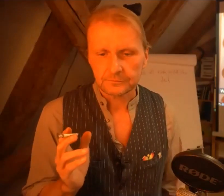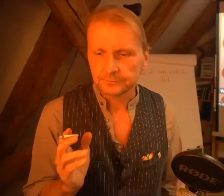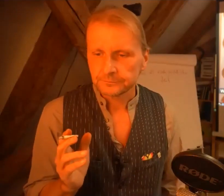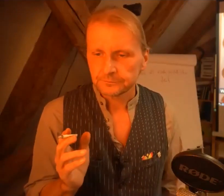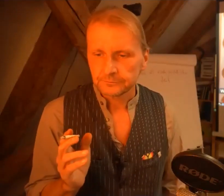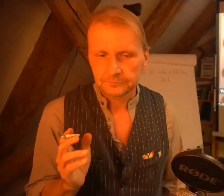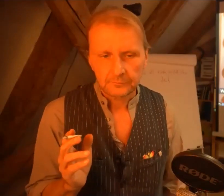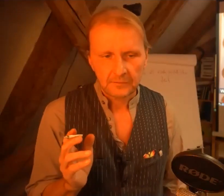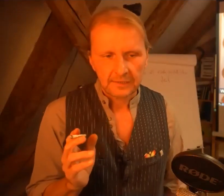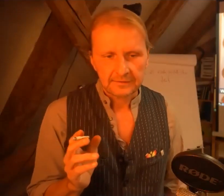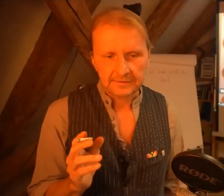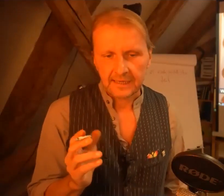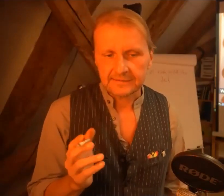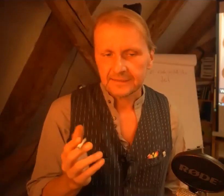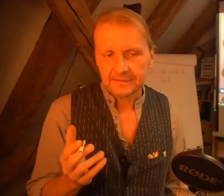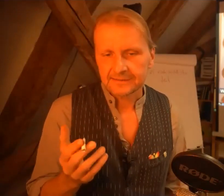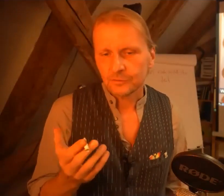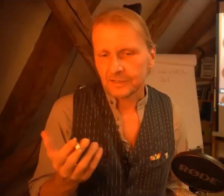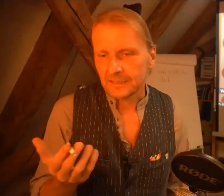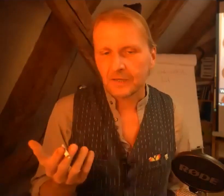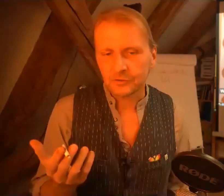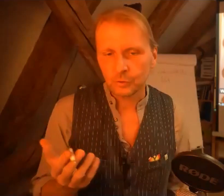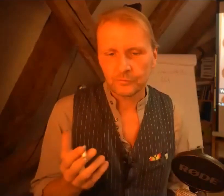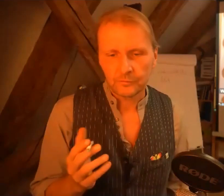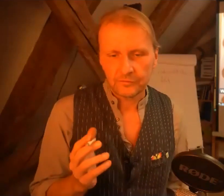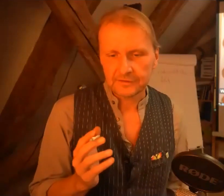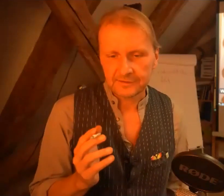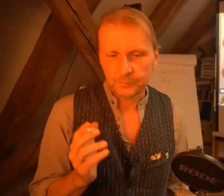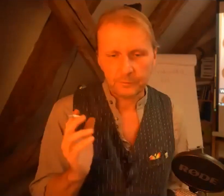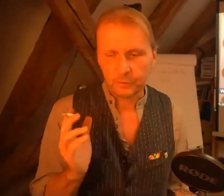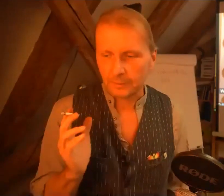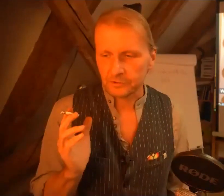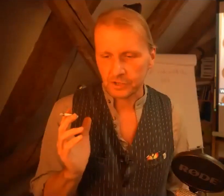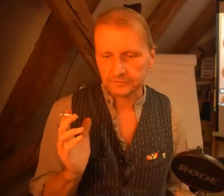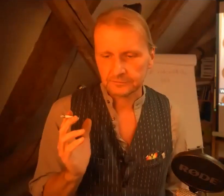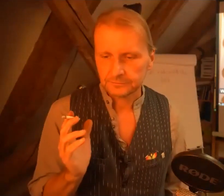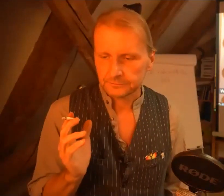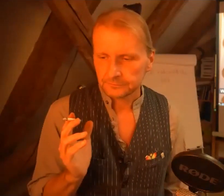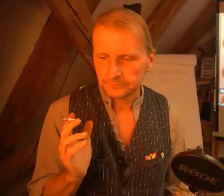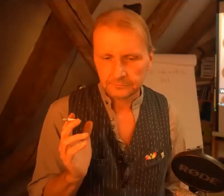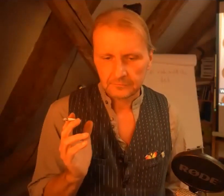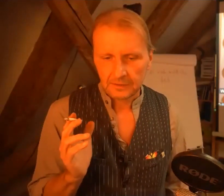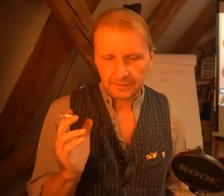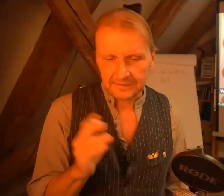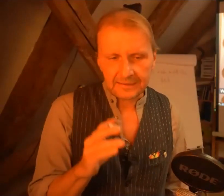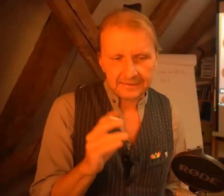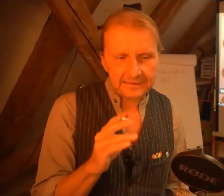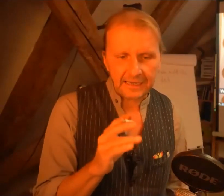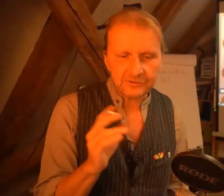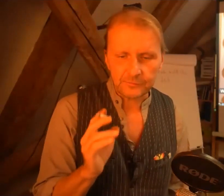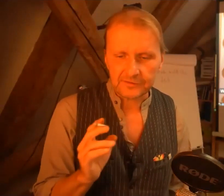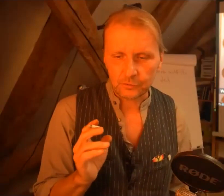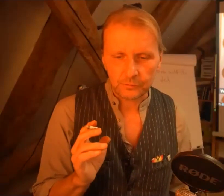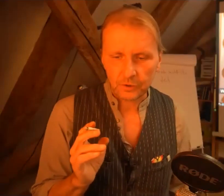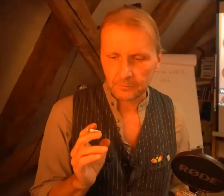Subventionen. Das heißt, das Unternehmertum wird jetzt peu à peu abgeschafft. Weil diejenigen, die